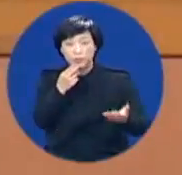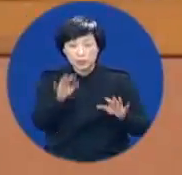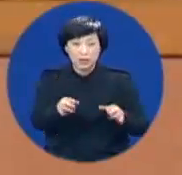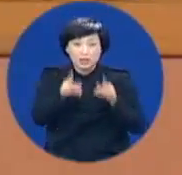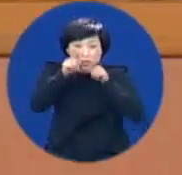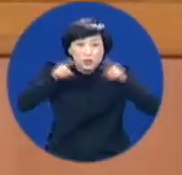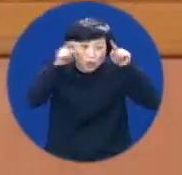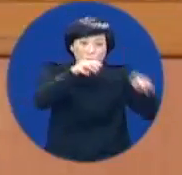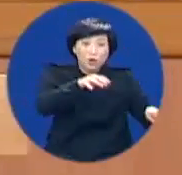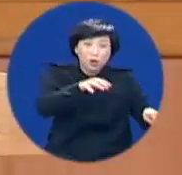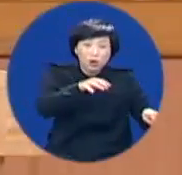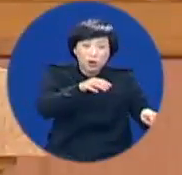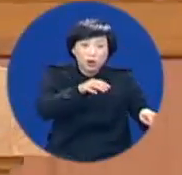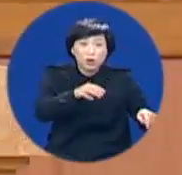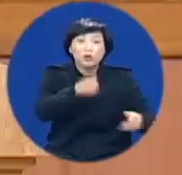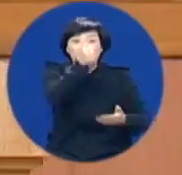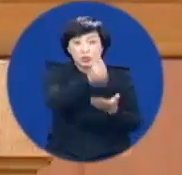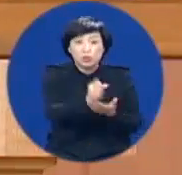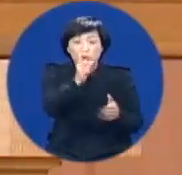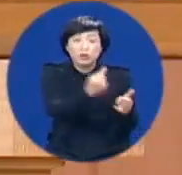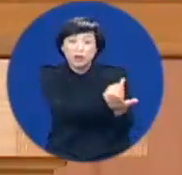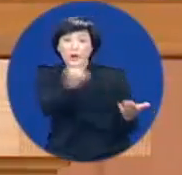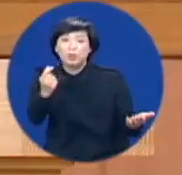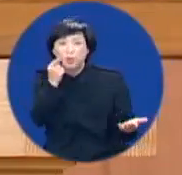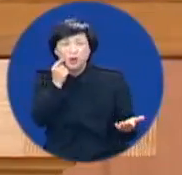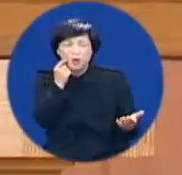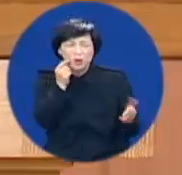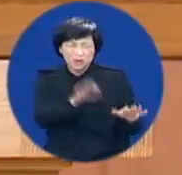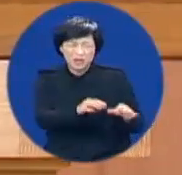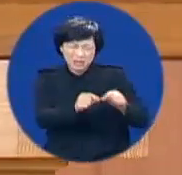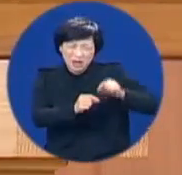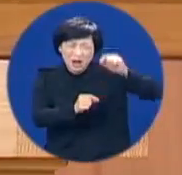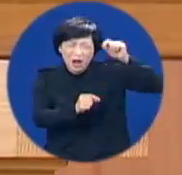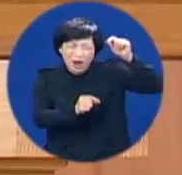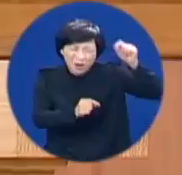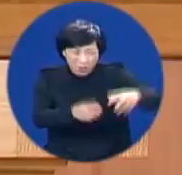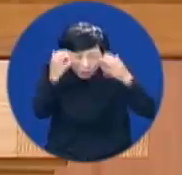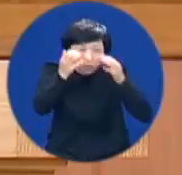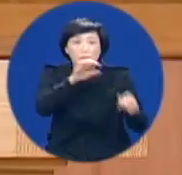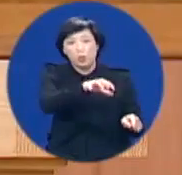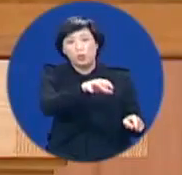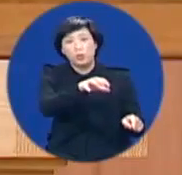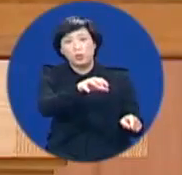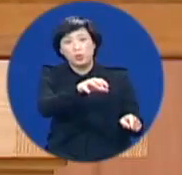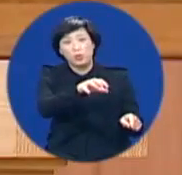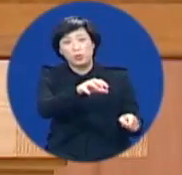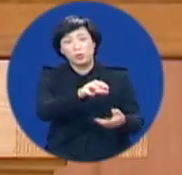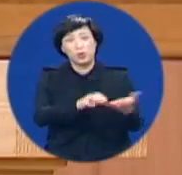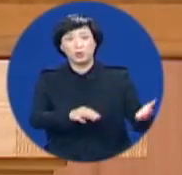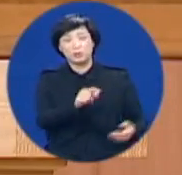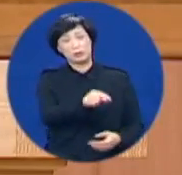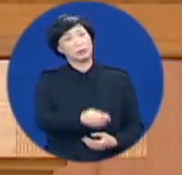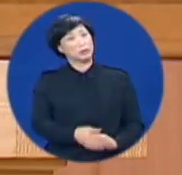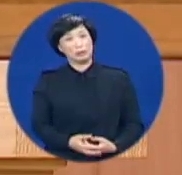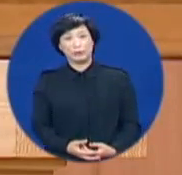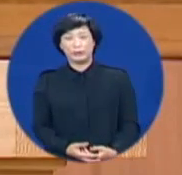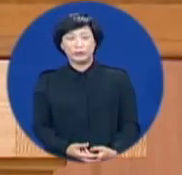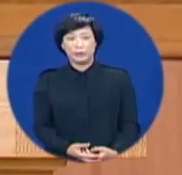지옥은 죄 때문에 나올 수가 없는 영원한 고통의 장소. 그런 것이요.